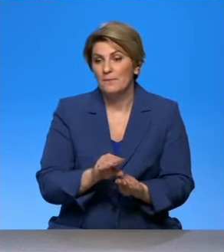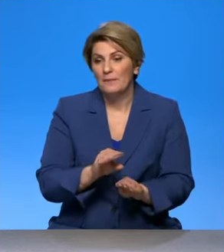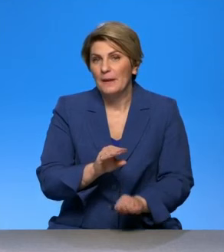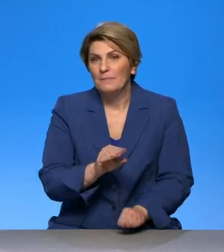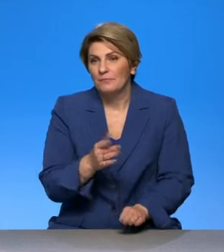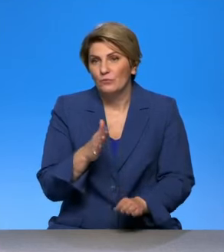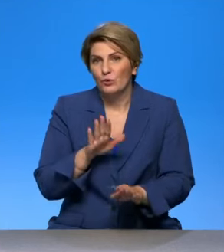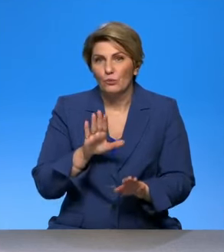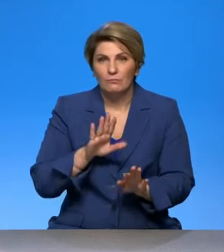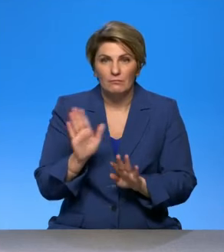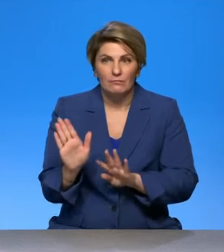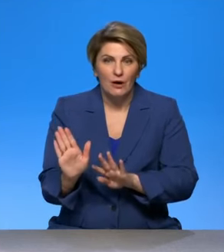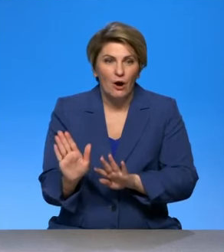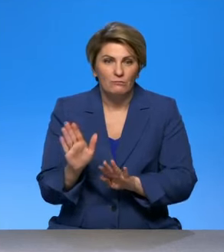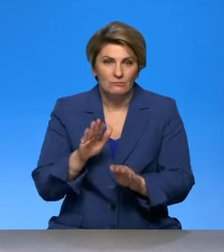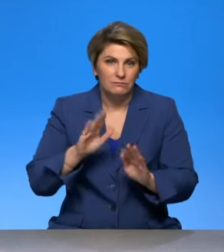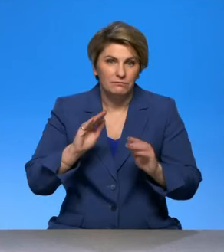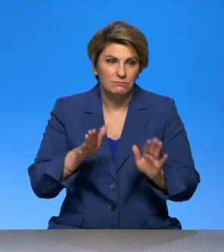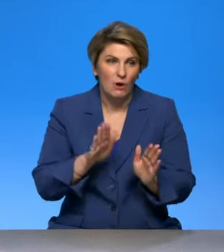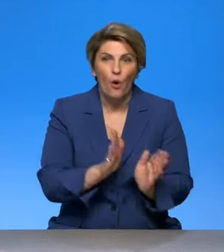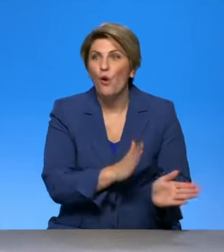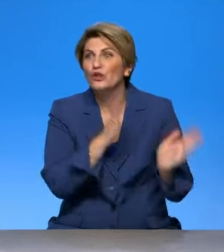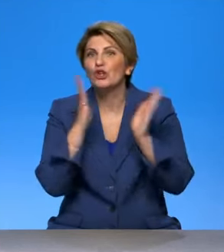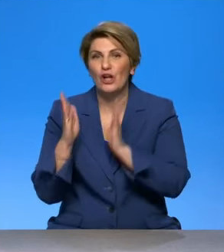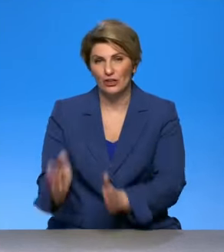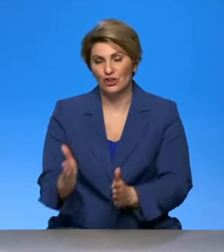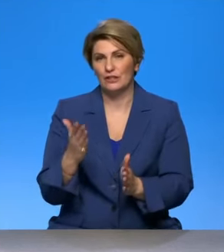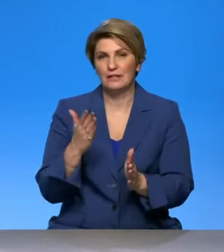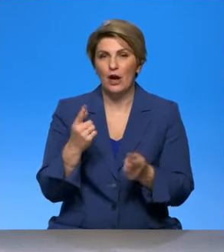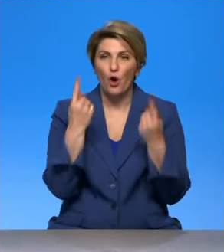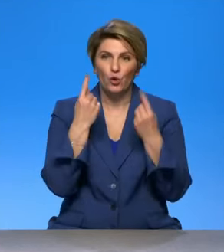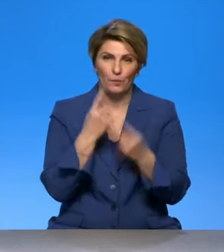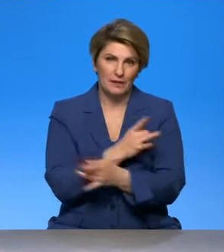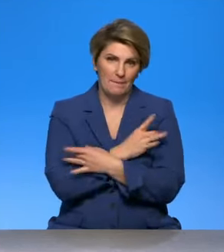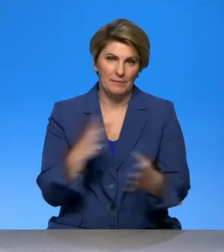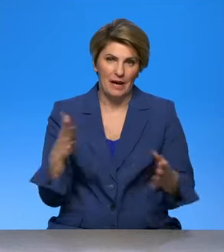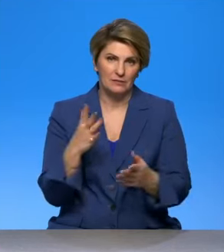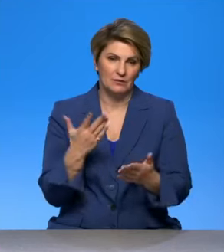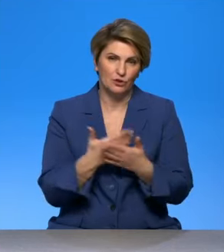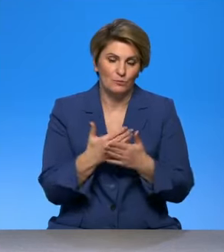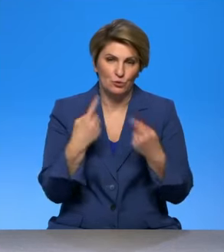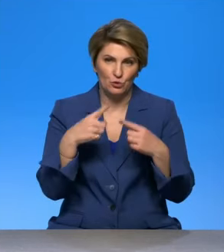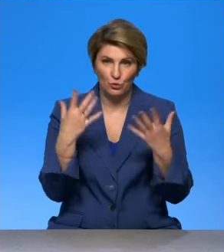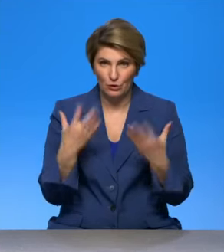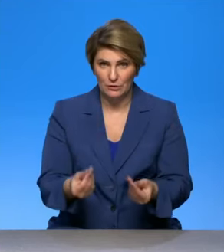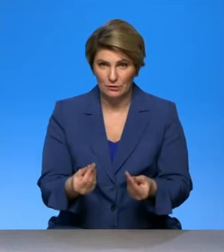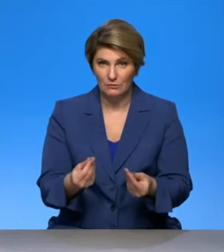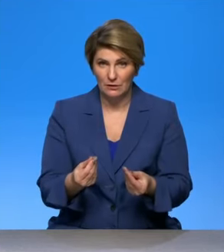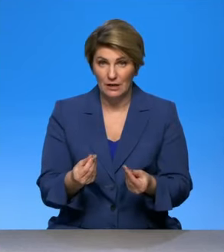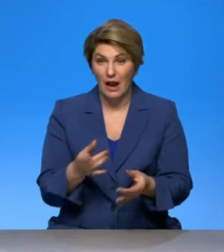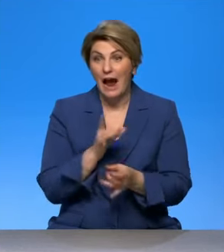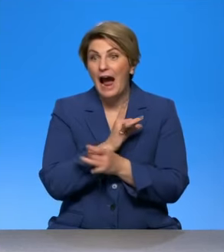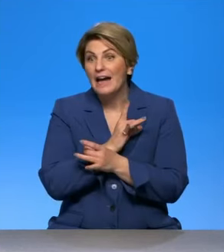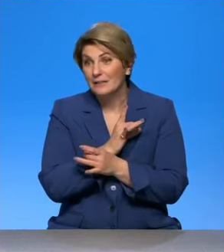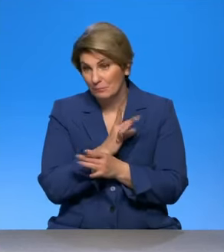на... следующий на лето. Год, ну или на лето, да, вот когда будет возможность подкопить и отпразднуйте Новый год в марте. Я,